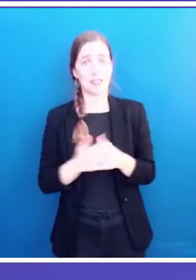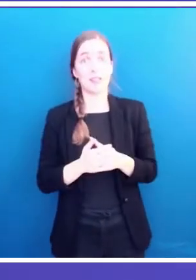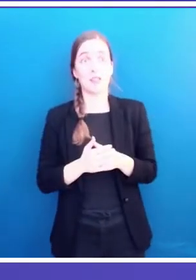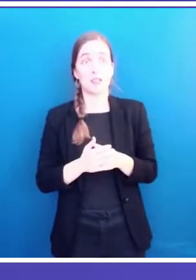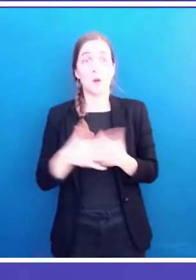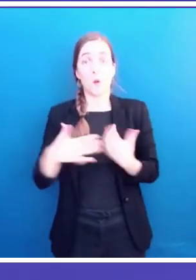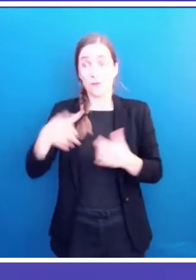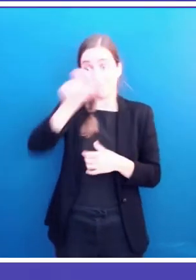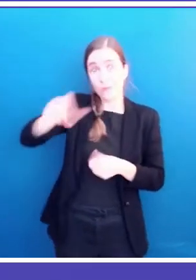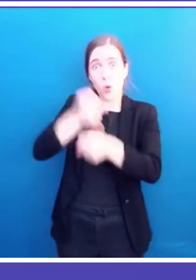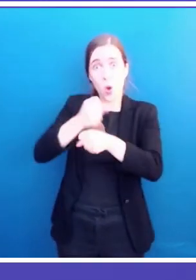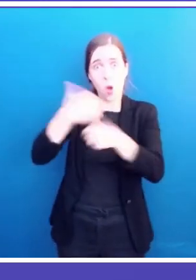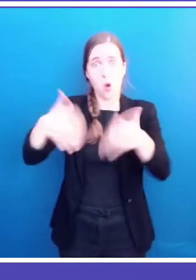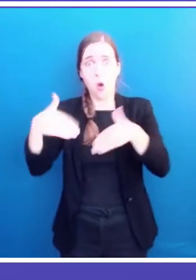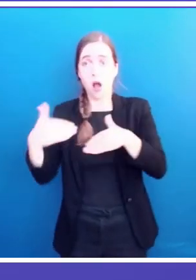التعب والتعرض